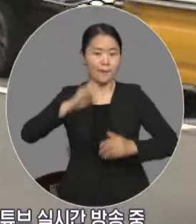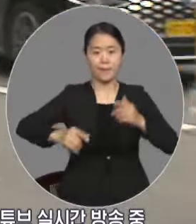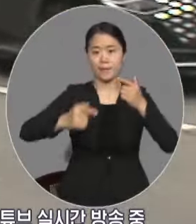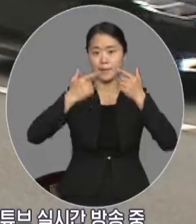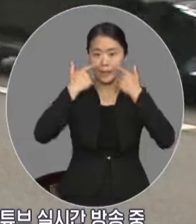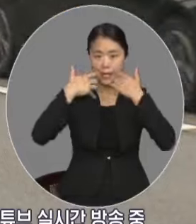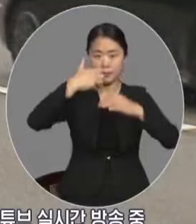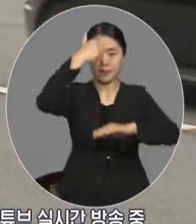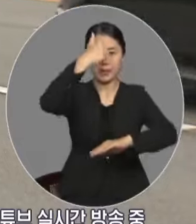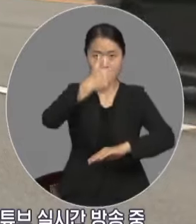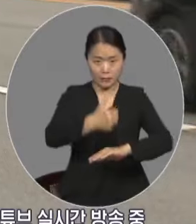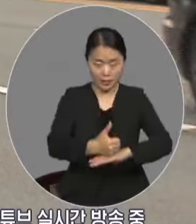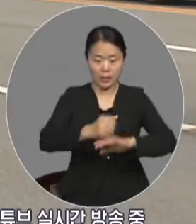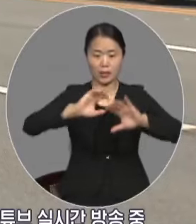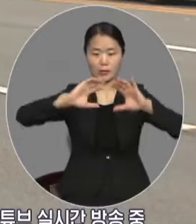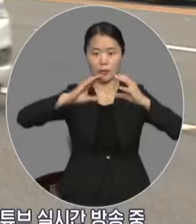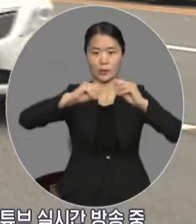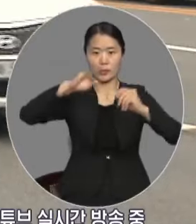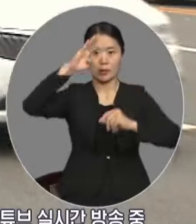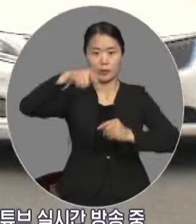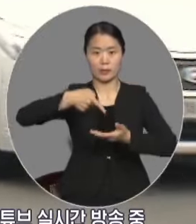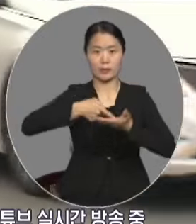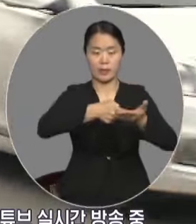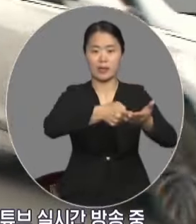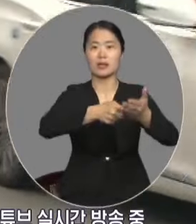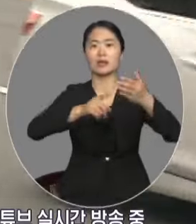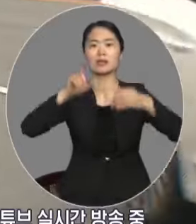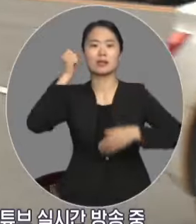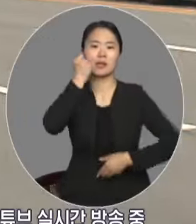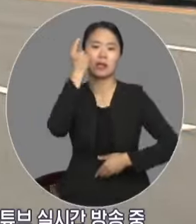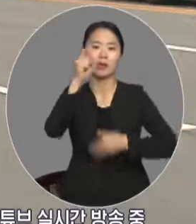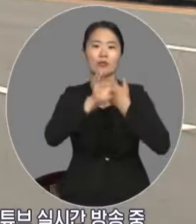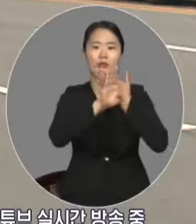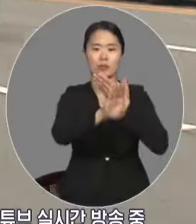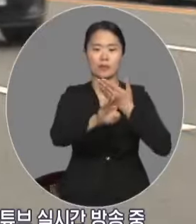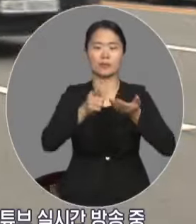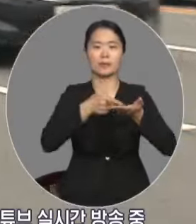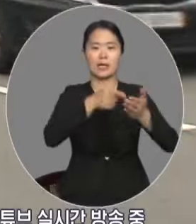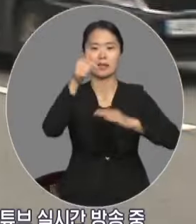다음 달 중 국토부에 최종 승인을 신청할 계획입니다. UBC 뉴스 성기원입니다.